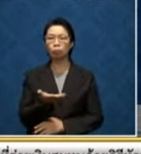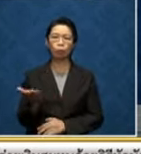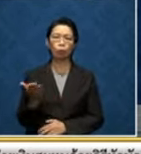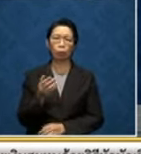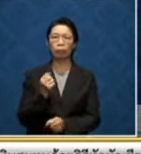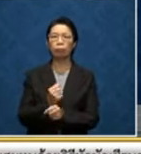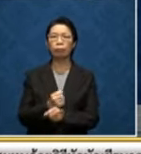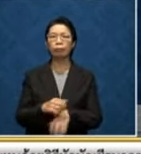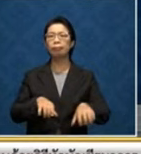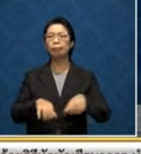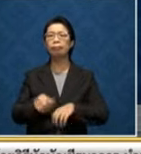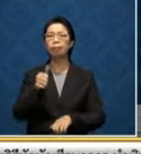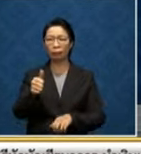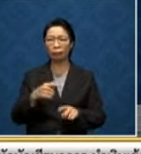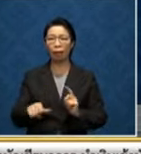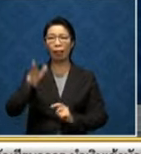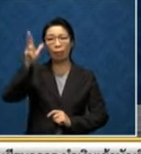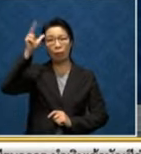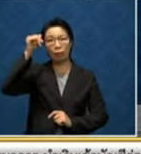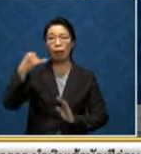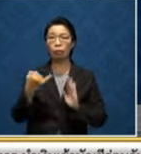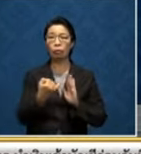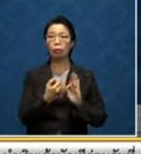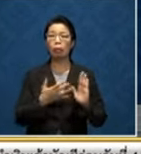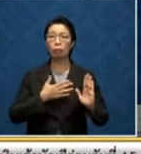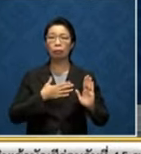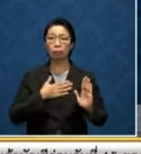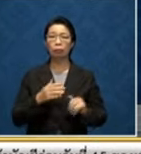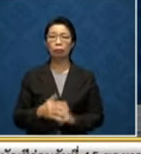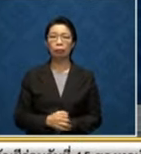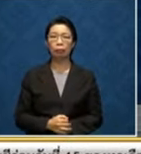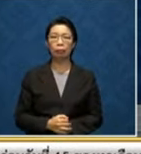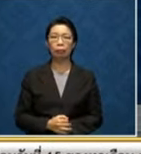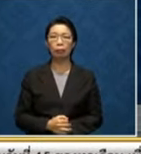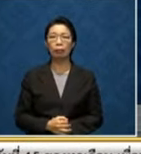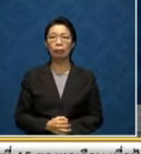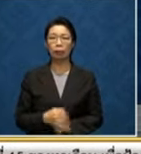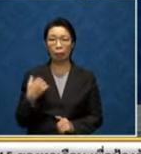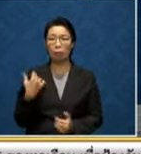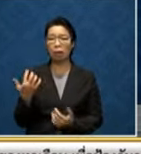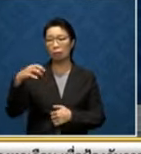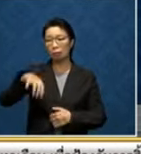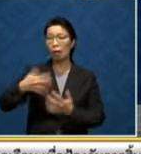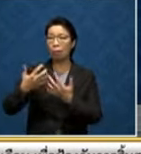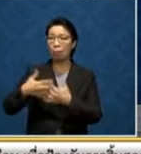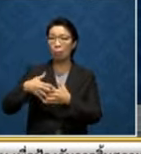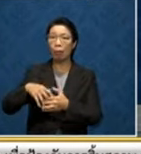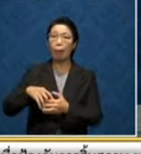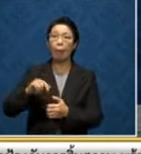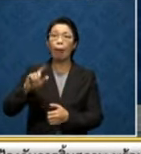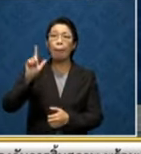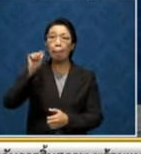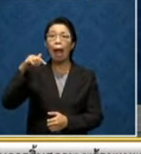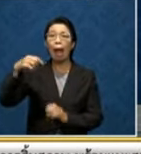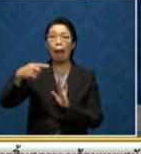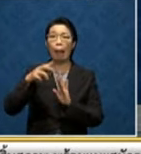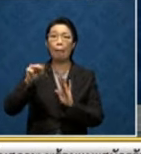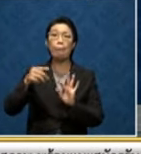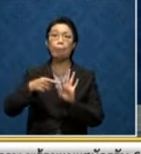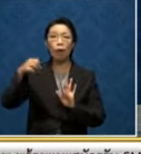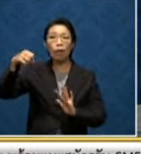แต่เหตุใดในพื้นที่จังหวัดลำปางโดยเฉพาะอำเภอแม่เมาะซึ่งเป็นแหล่งผลิตไฟฟ้าสร้างความมั่นคงด้านพลังงานให้กับประเทศถึงยังไม่